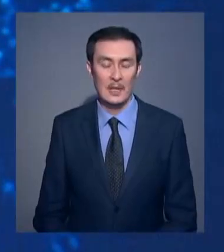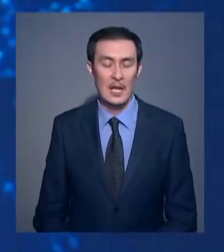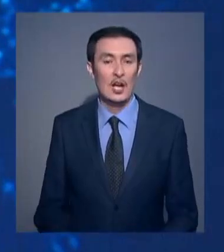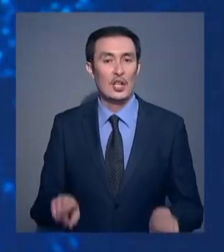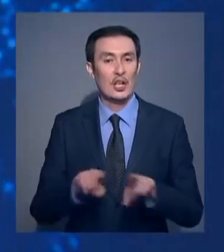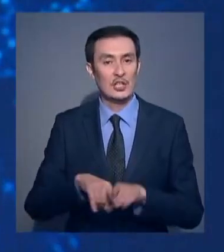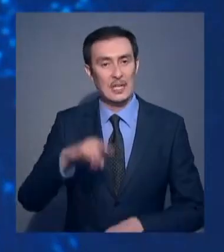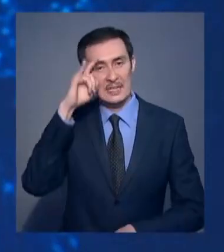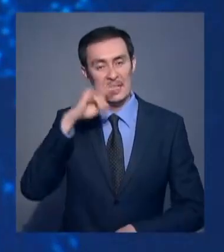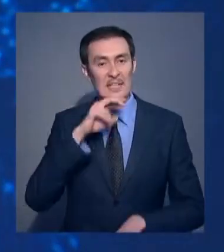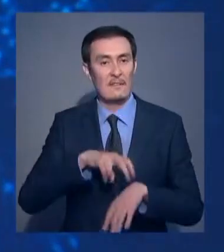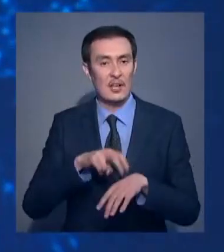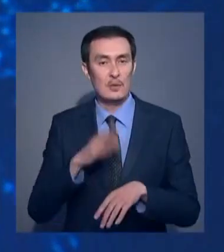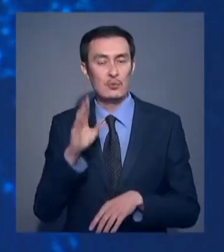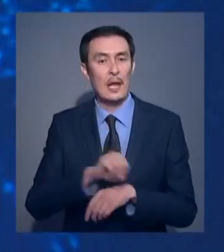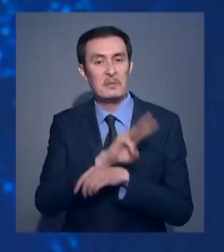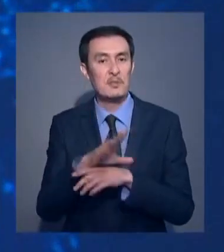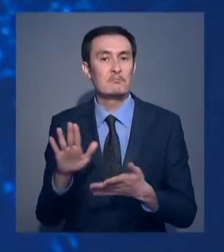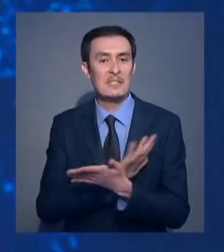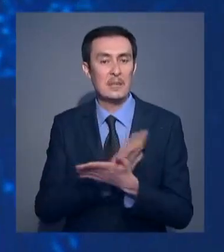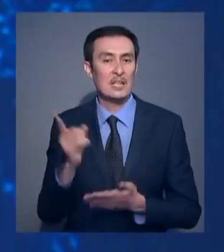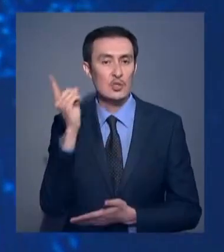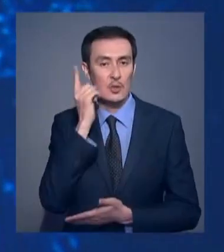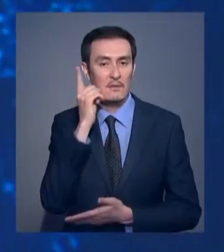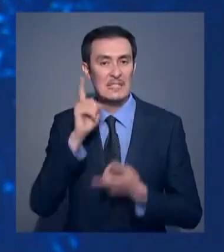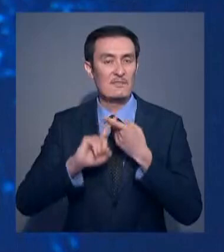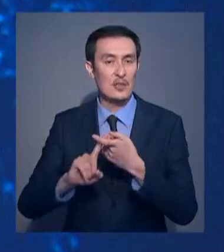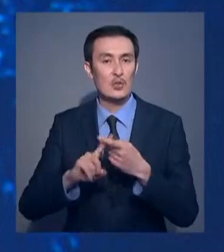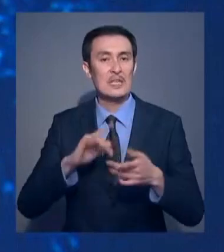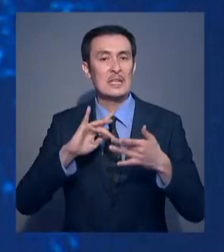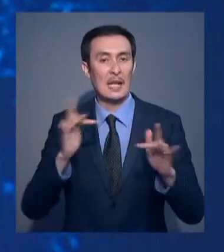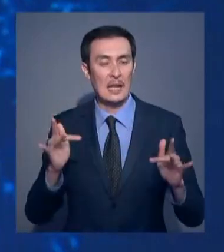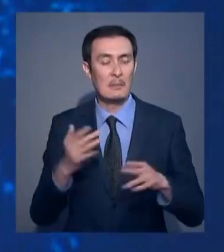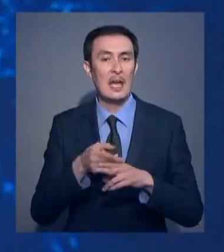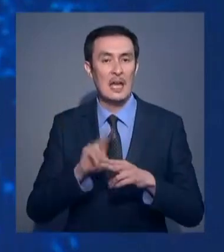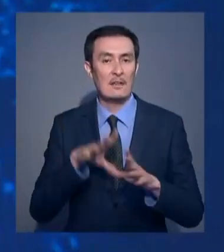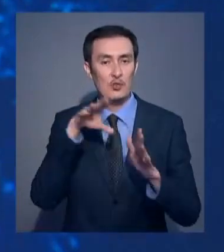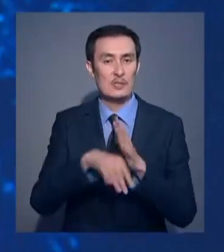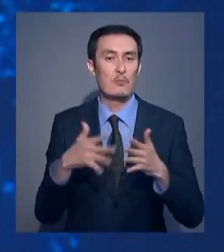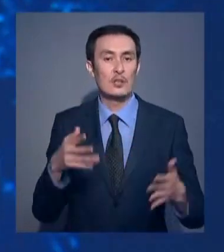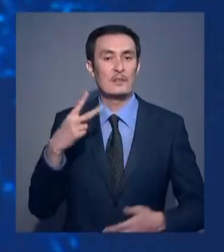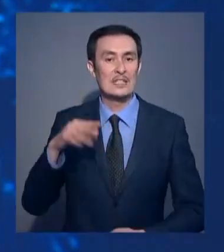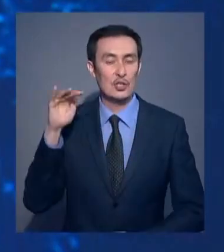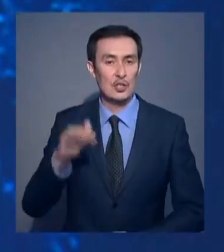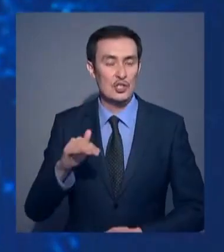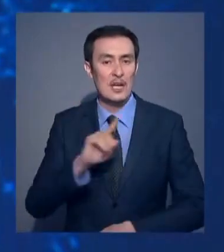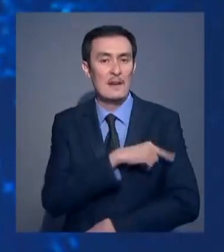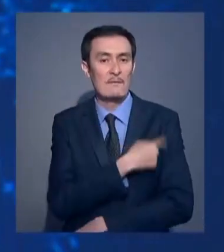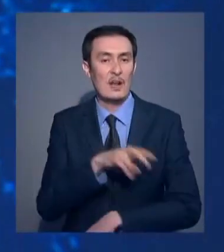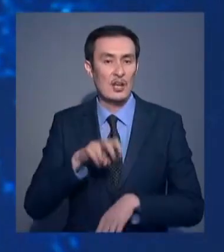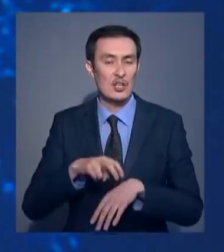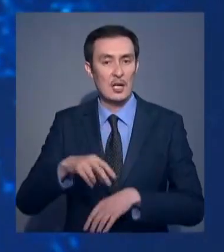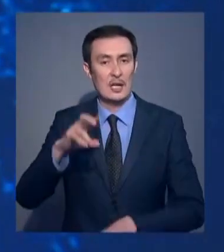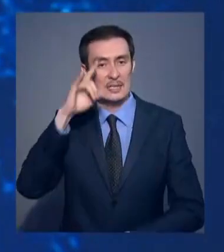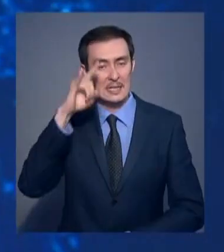Кроме того, казахстанских врачей обеспечат бесплатной сотовой связью и интернетом. Это касается больше 20 тысяч медработников